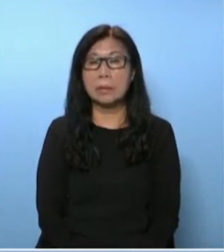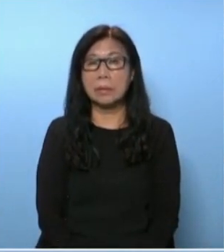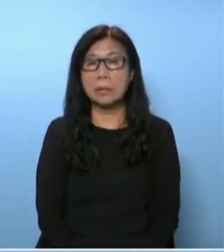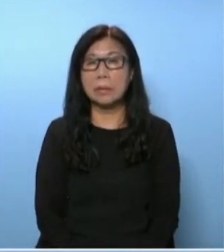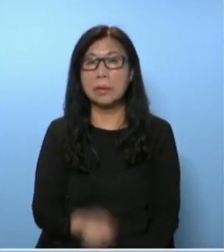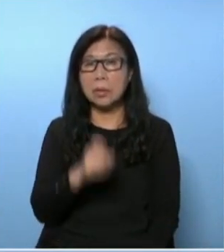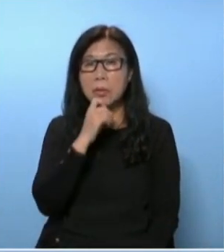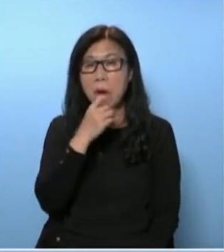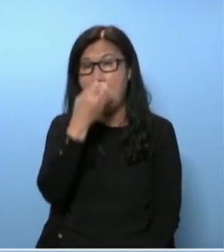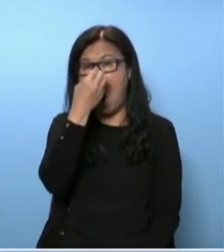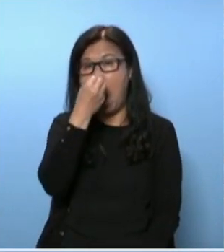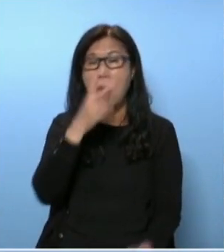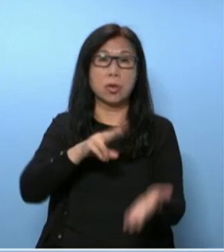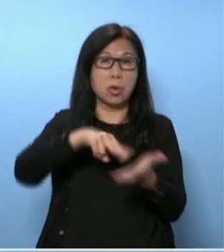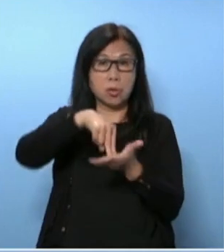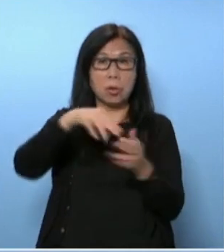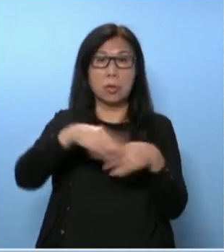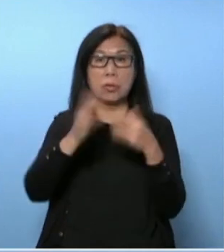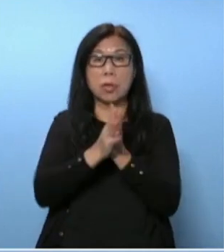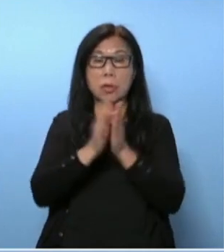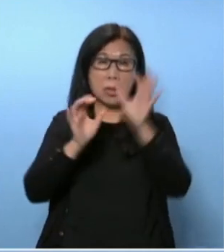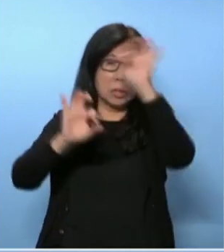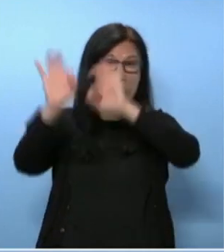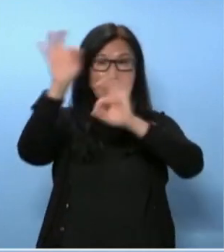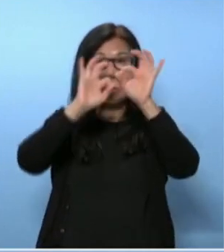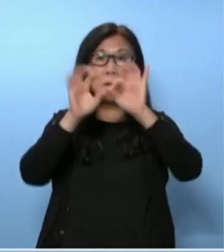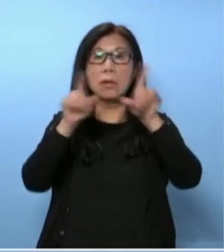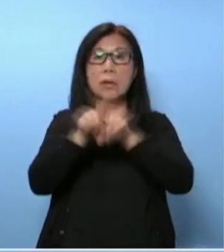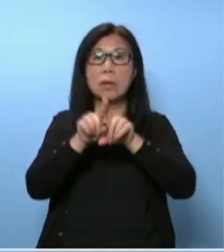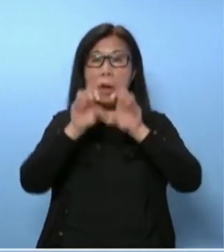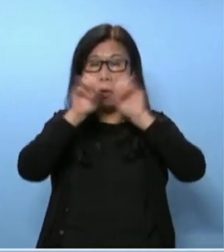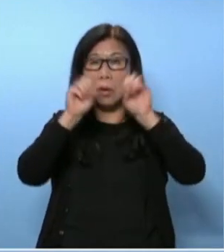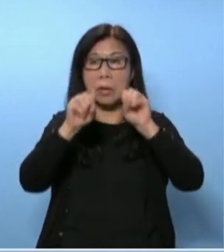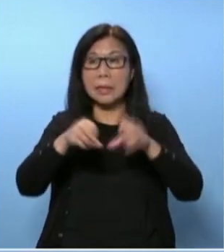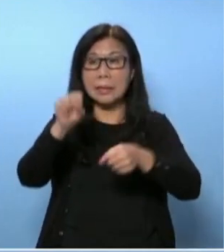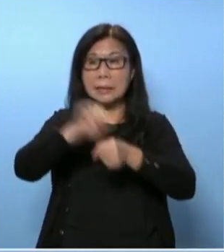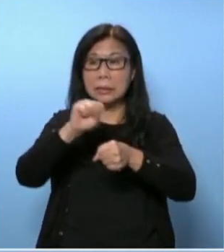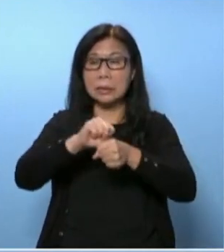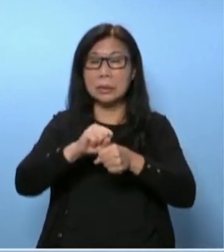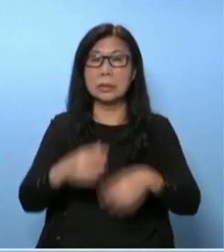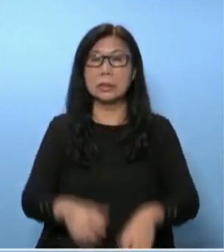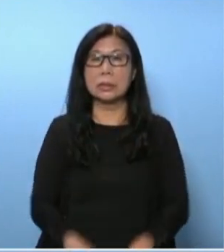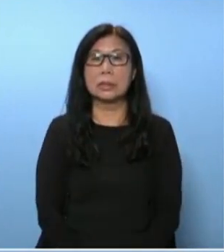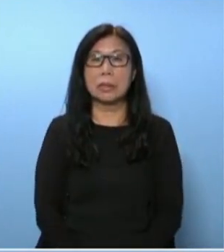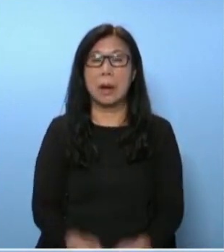有港獨組織匿藏在尖沙咀的賓館企圖製造炸彈，